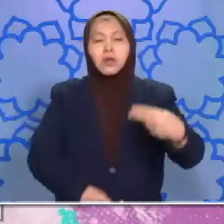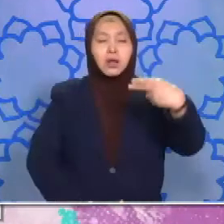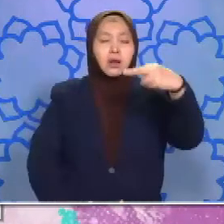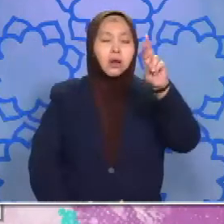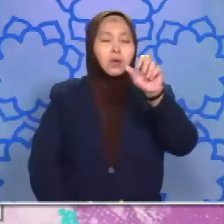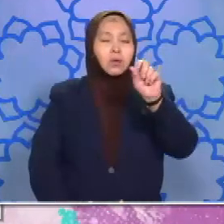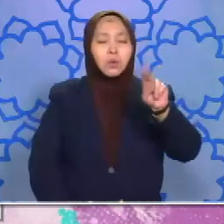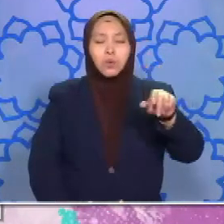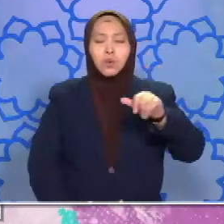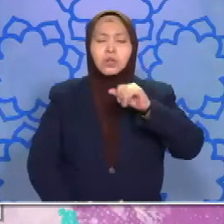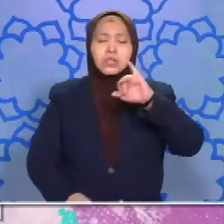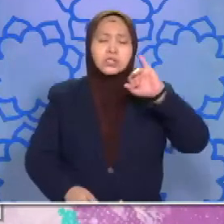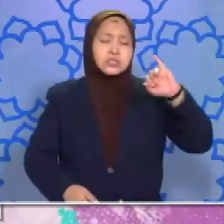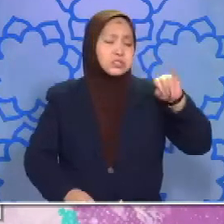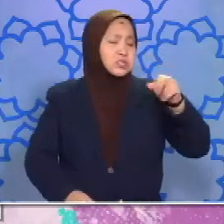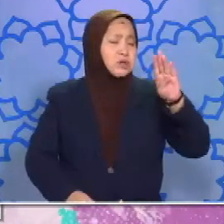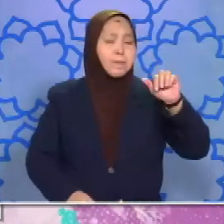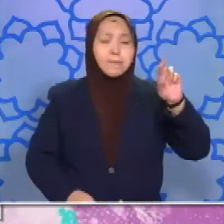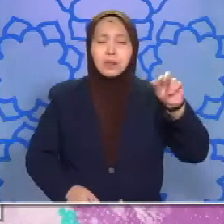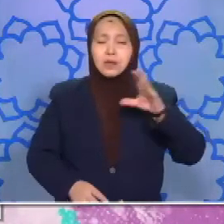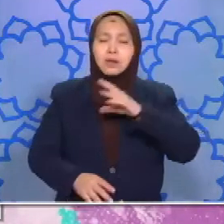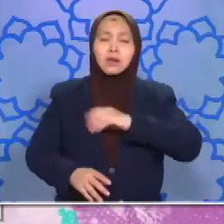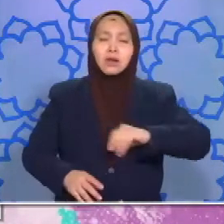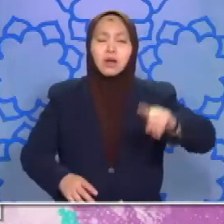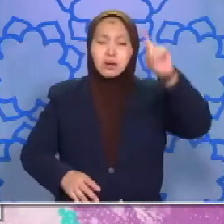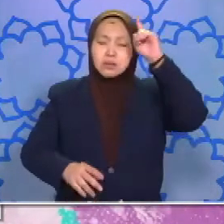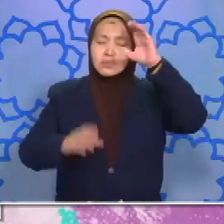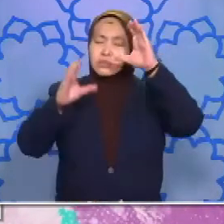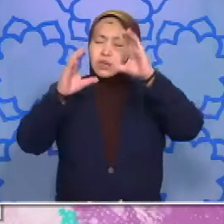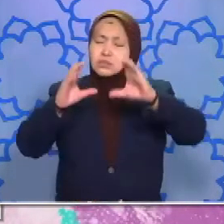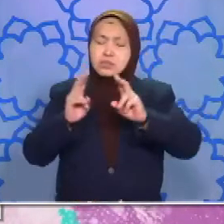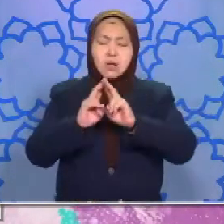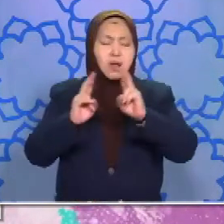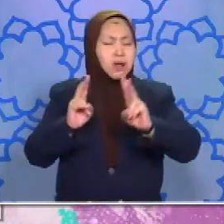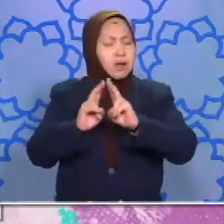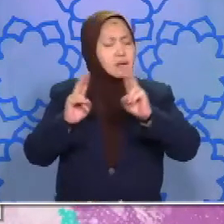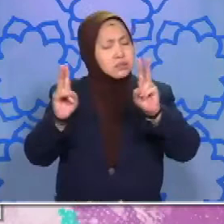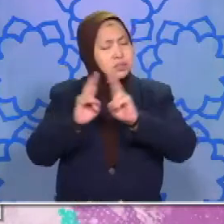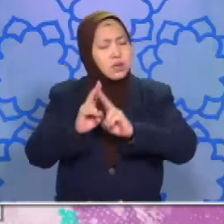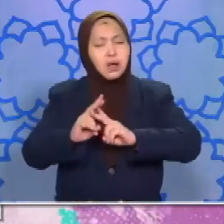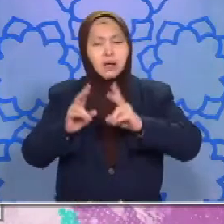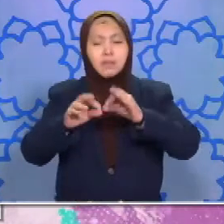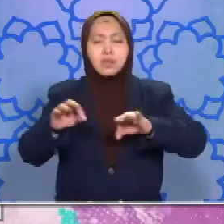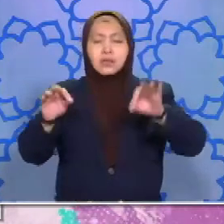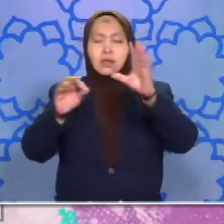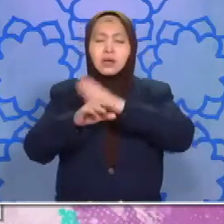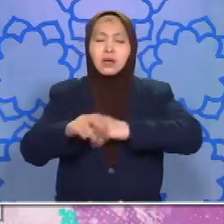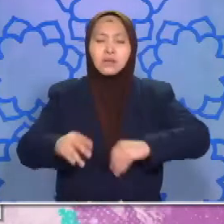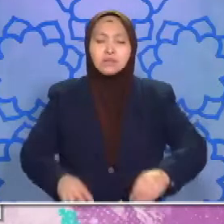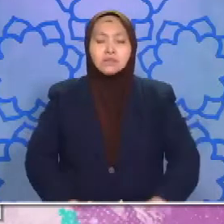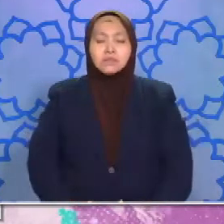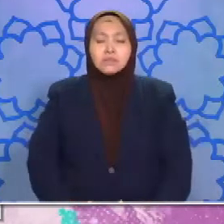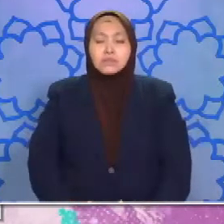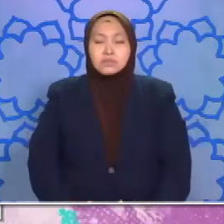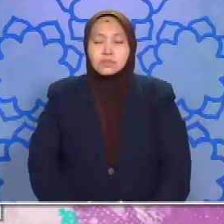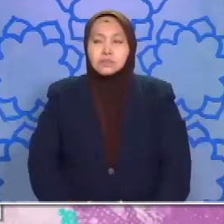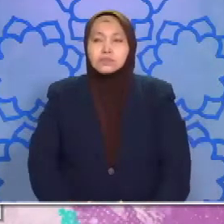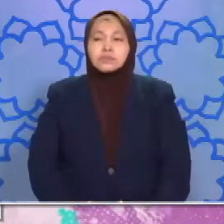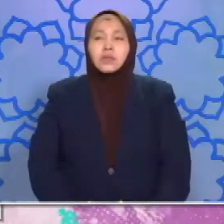بالحق ليثبت الذين آمنوا